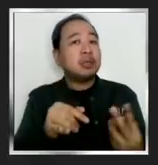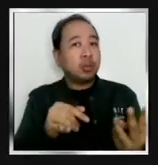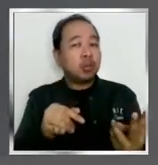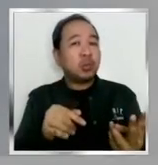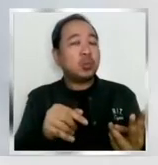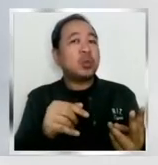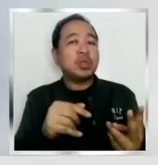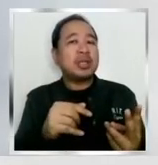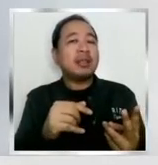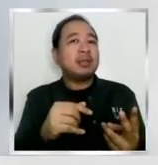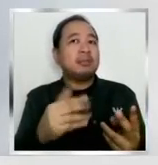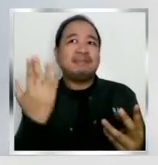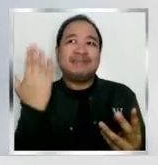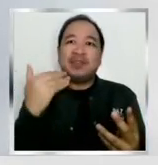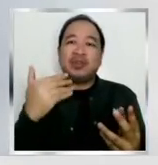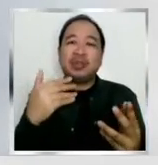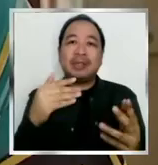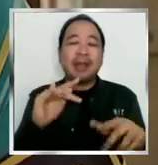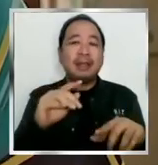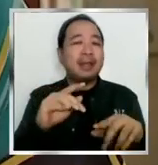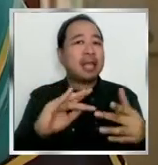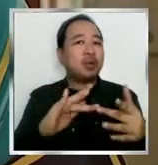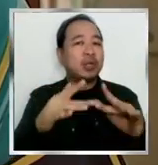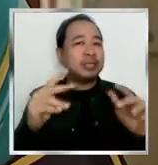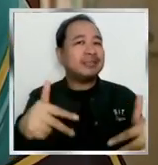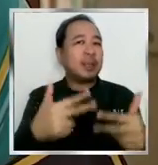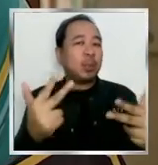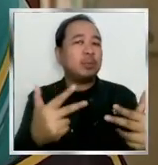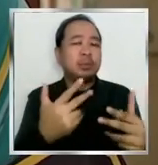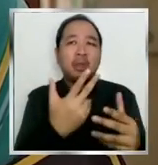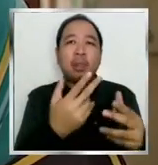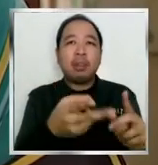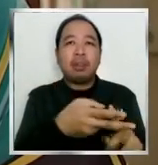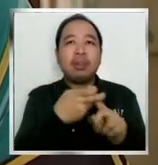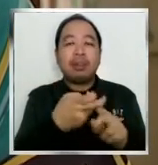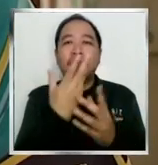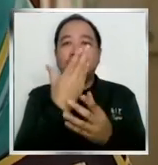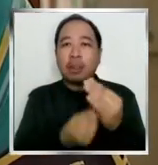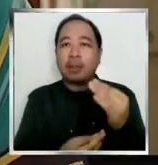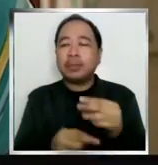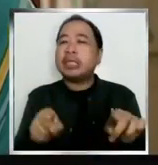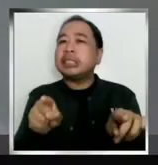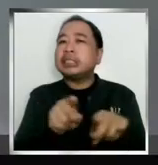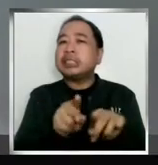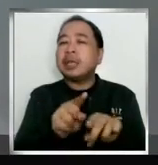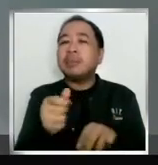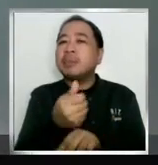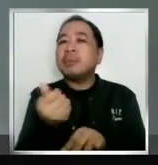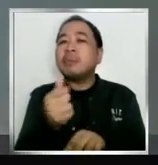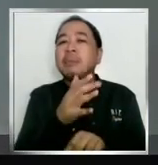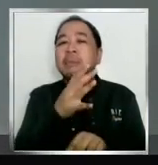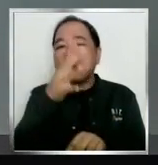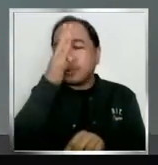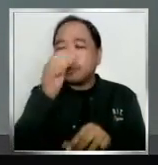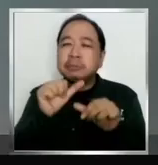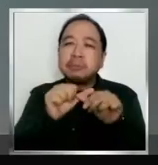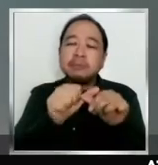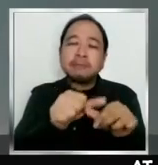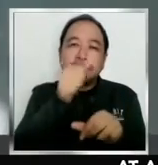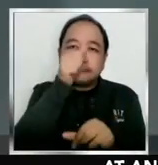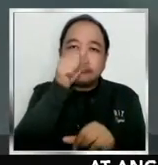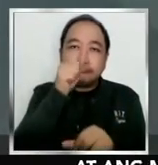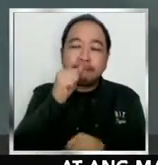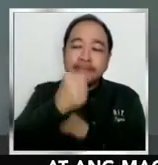isabong. Ganun na rin katagal ang kalbaryong patuloy na nararanasan ng mga naghahanap nilang magulang. Binigay ko na po kay Lord